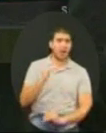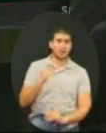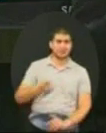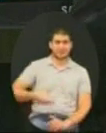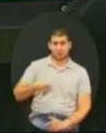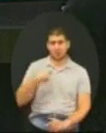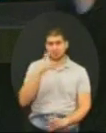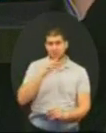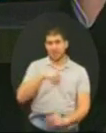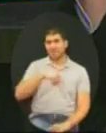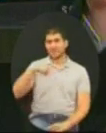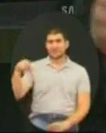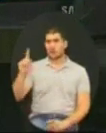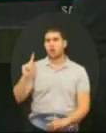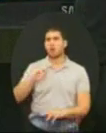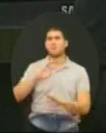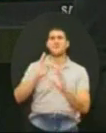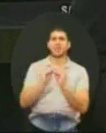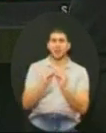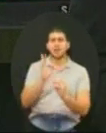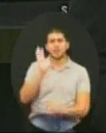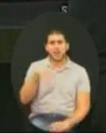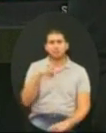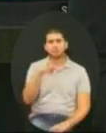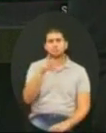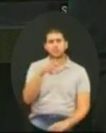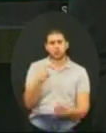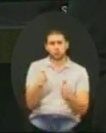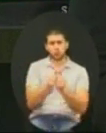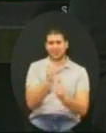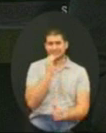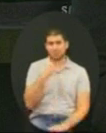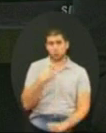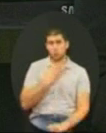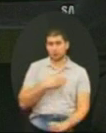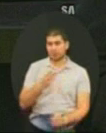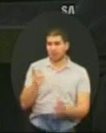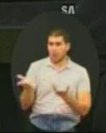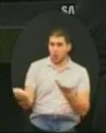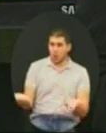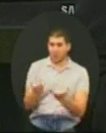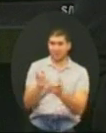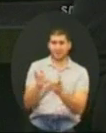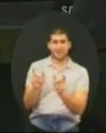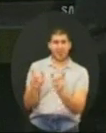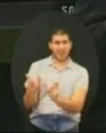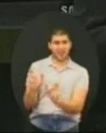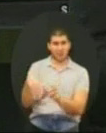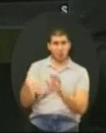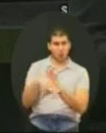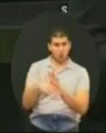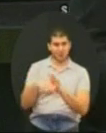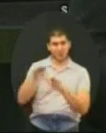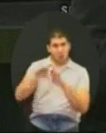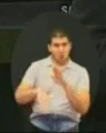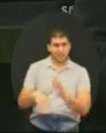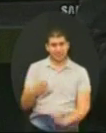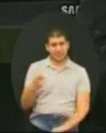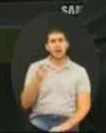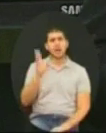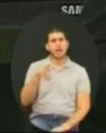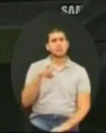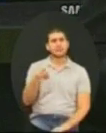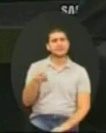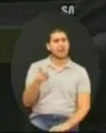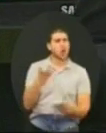שאני מדבר על דיפרנציאלי, זה לא רק באופן כללי, אלא גם זה שאותם זוגות צעירים שאנחנו רוצים להגן עליהם במסגרת החוק הזה ולהוזיל להם טיפה, גם